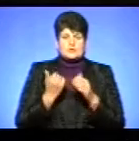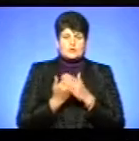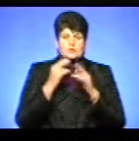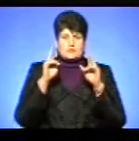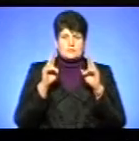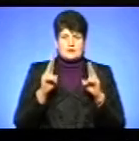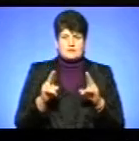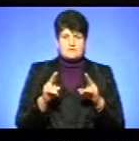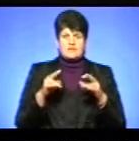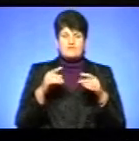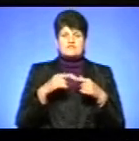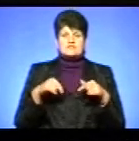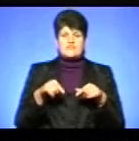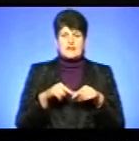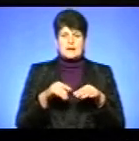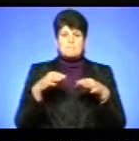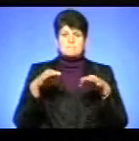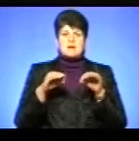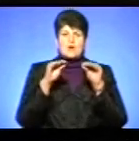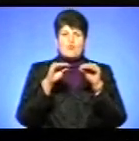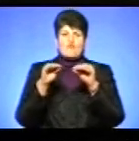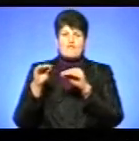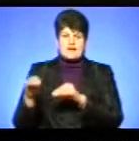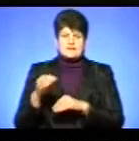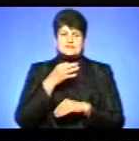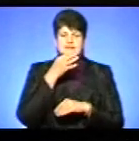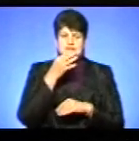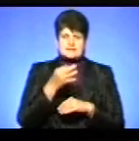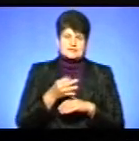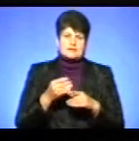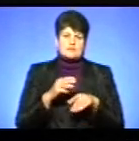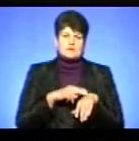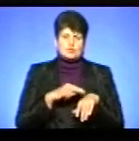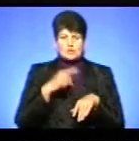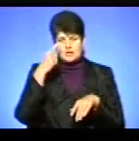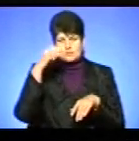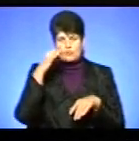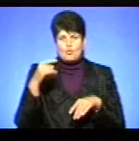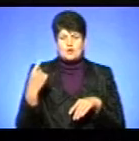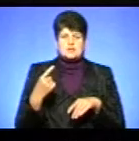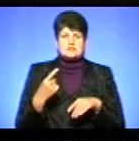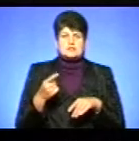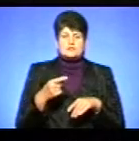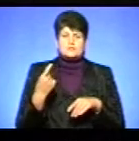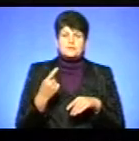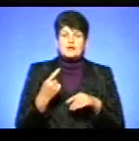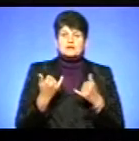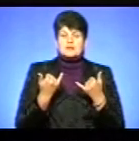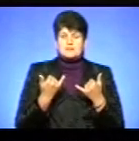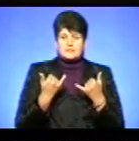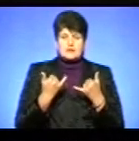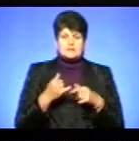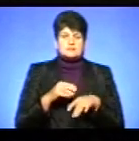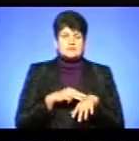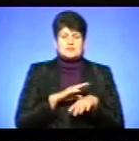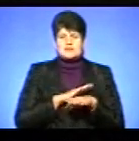в сфері паркування, повідомив начальник відділу адмінпрактики управління патрульної поліції області Руслан Хом'як. Тепер правоохоронці не